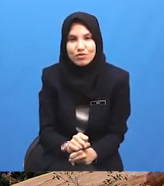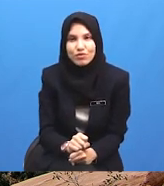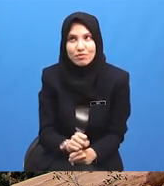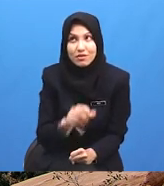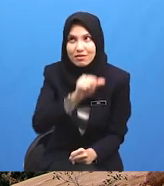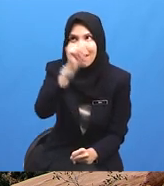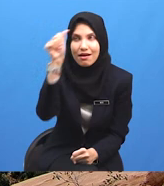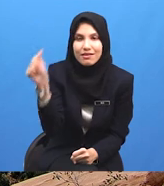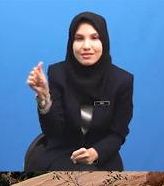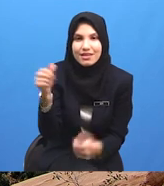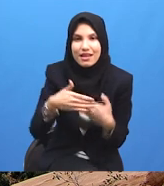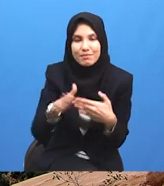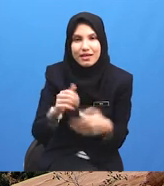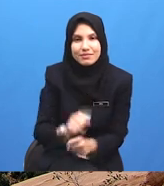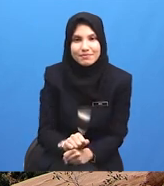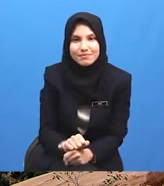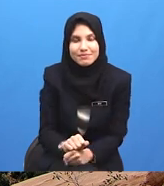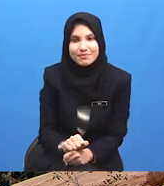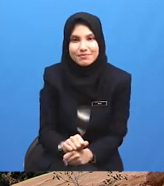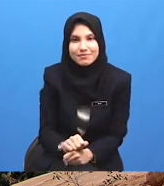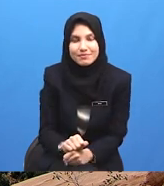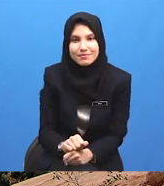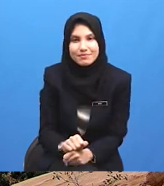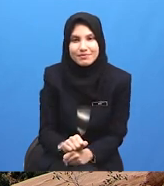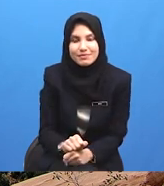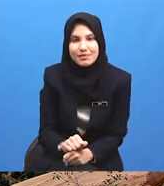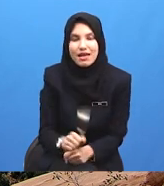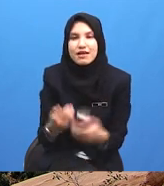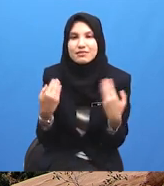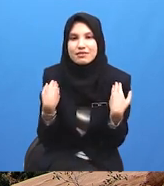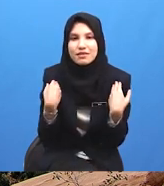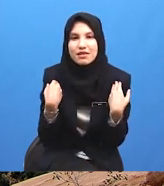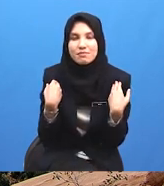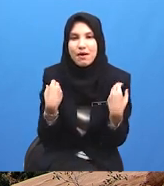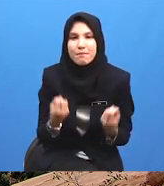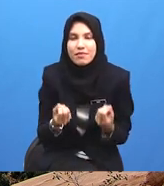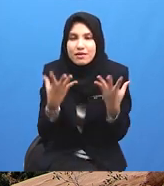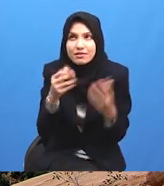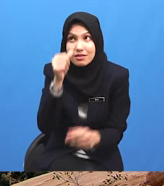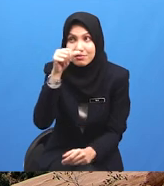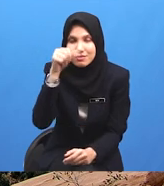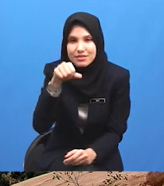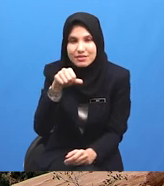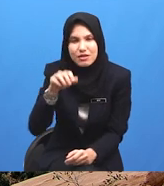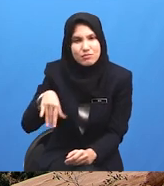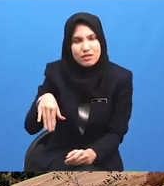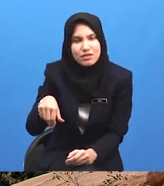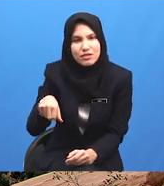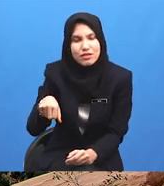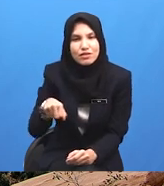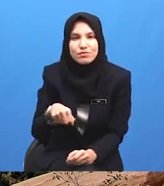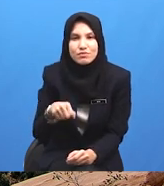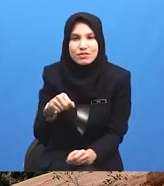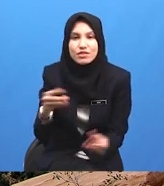lepas. Sebenarnya, masih terdapat banyak misteri yang belum diselesaikan oleh manusia.